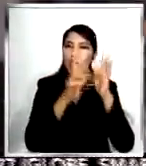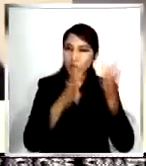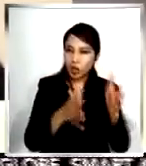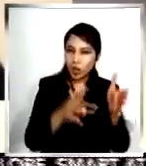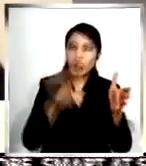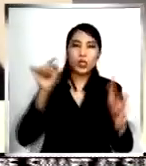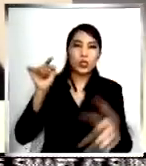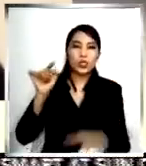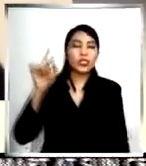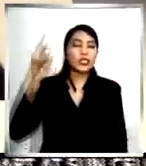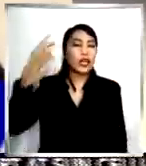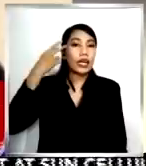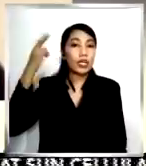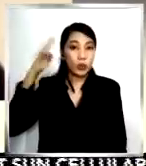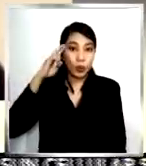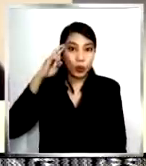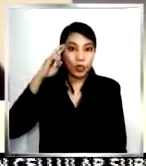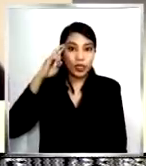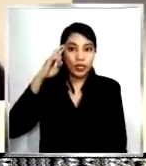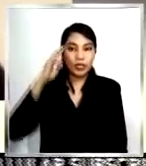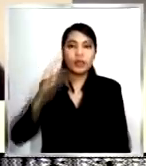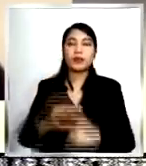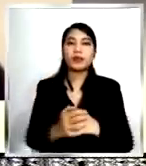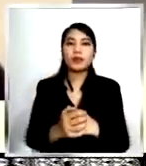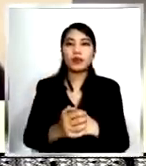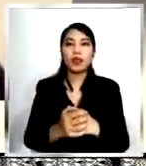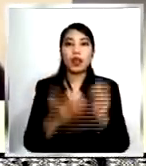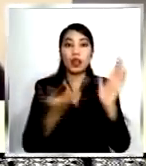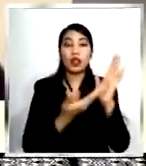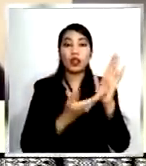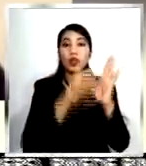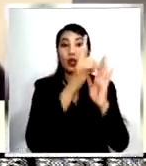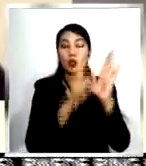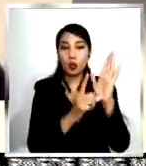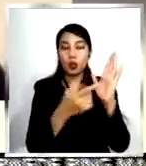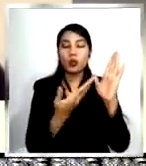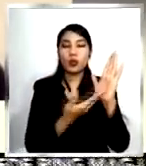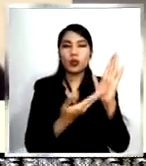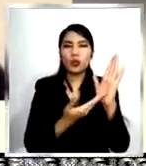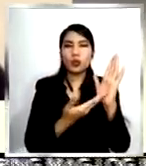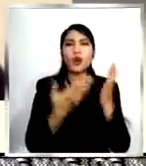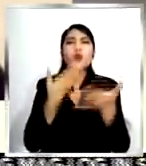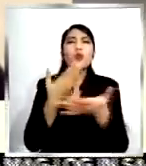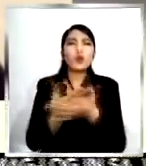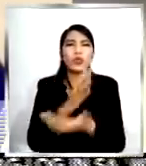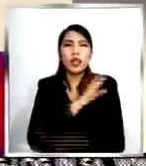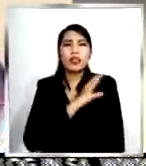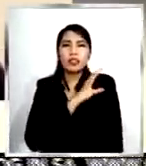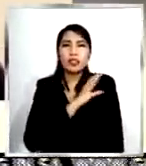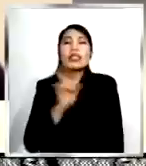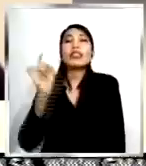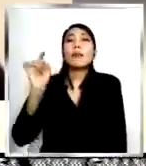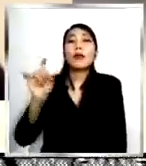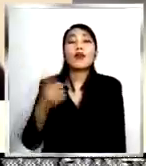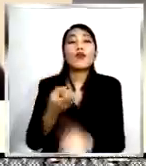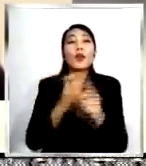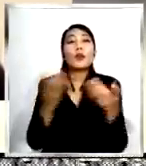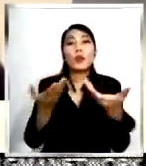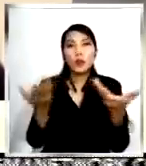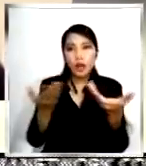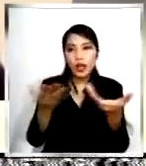Laude. Ang sabi po sa batas, yung allowance for good conduct dapat rinirekomenda ng Bureau of Corrections, mm-hmm, o kaya yung jail